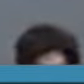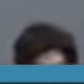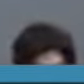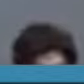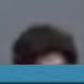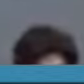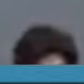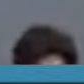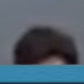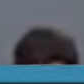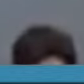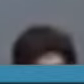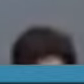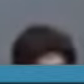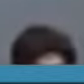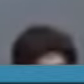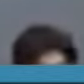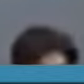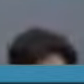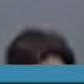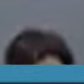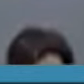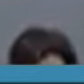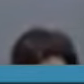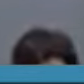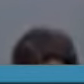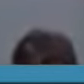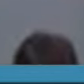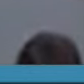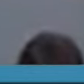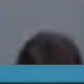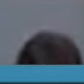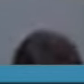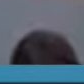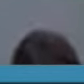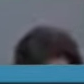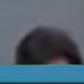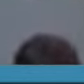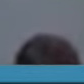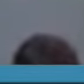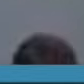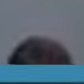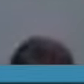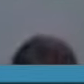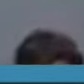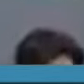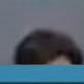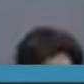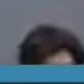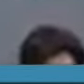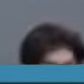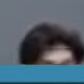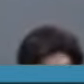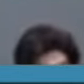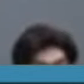คงระยะ2และแก้มลิงกุดลมระยะ2งบประมาณรวมกว่า59ล้านบาทเพื่อเป็นแหล่งน้ำให้เกษตรกรและเพิ่มศักยภาพการผลิตของ